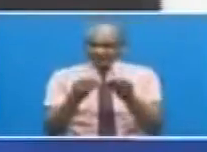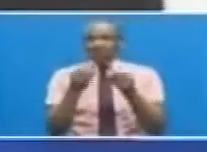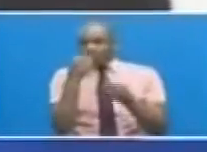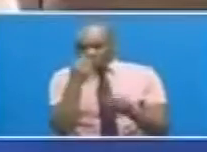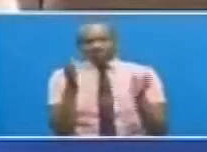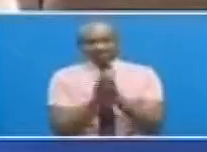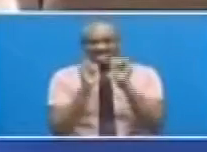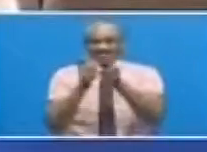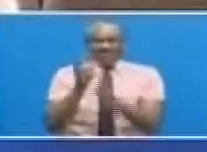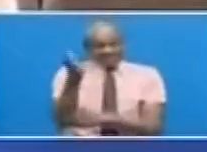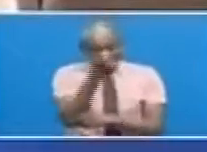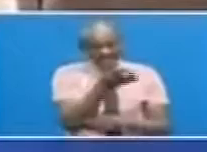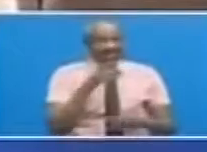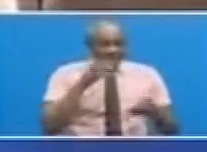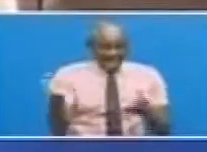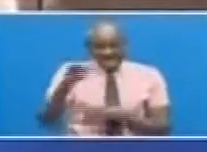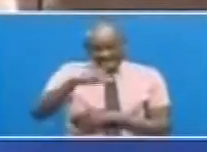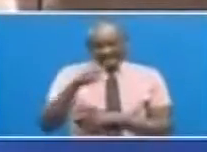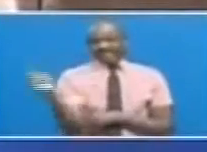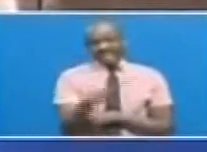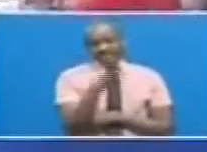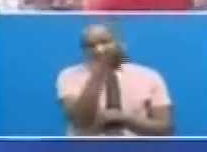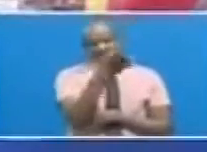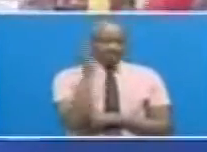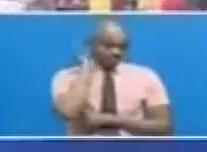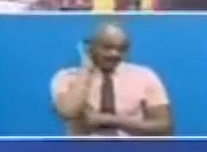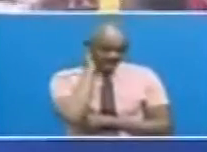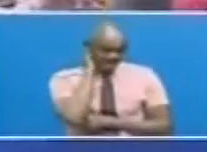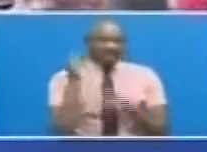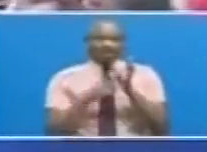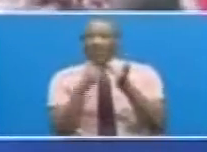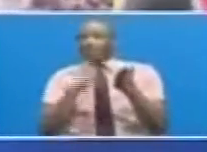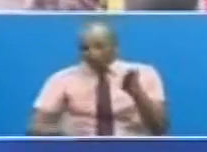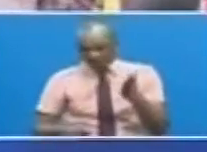jamii ya Waislamu katika mojawapo mtaa wa mabanda mjini Murang'a, ikiwa